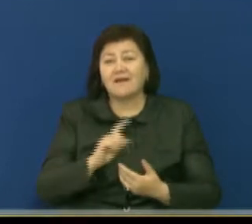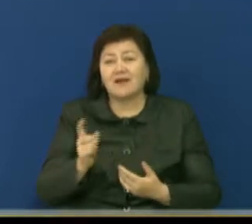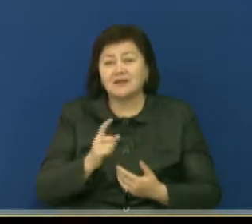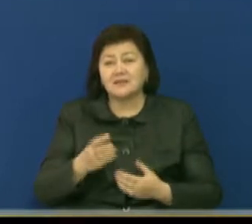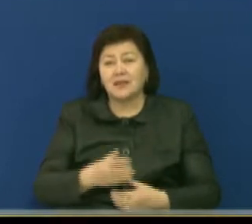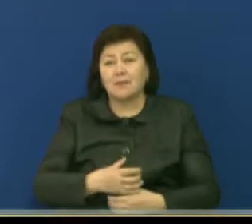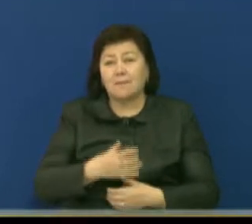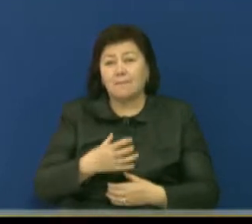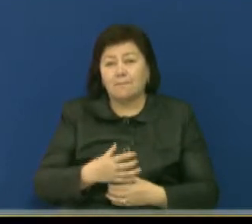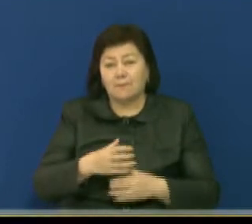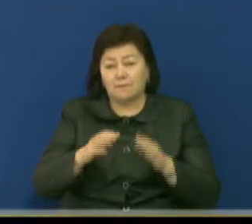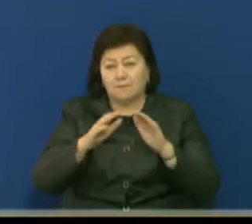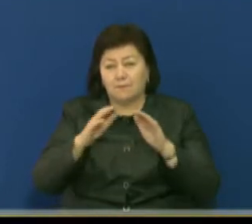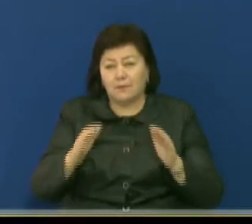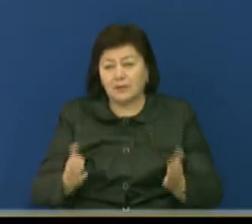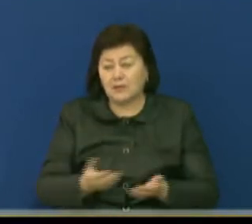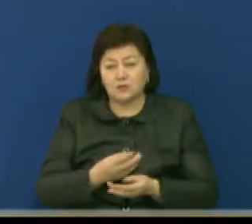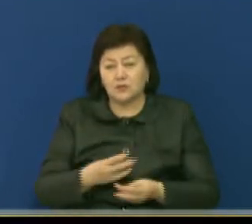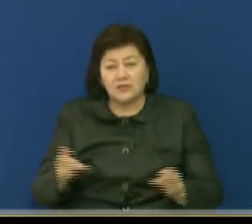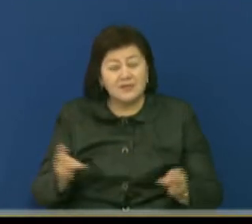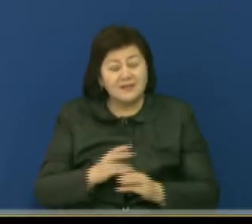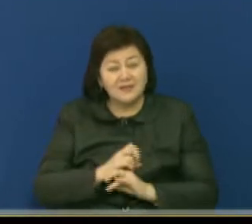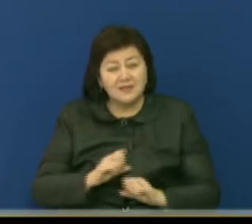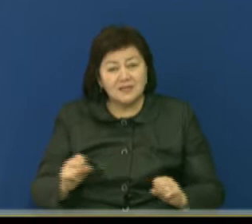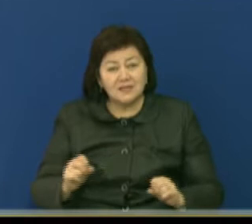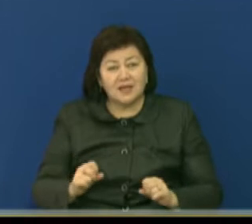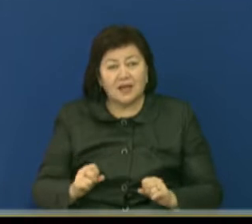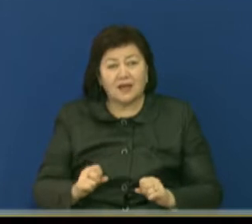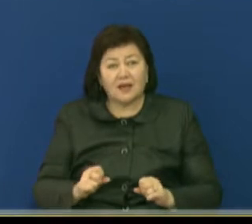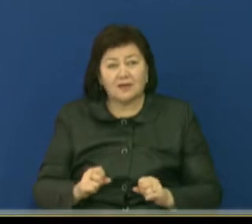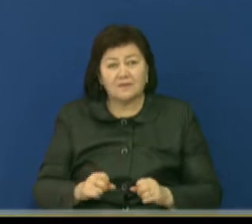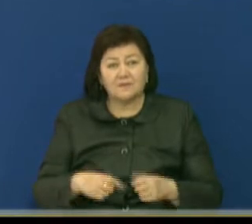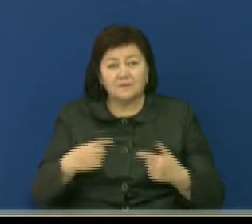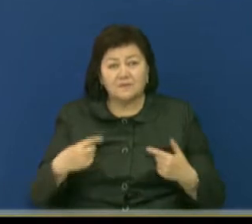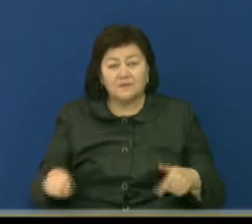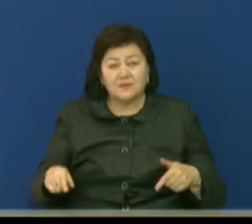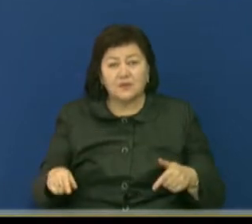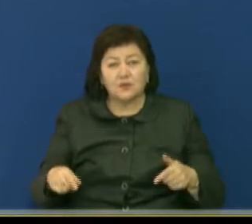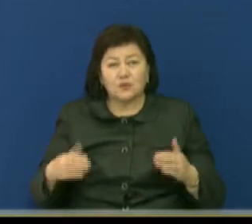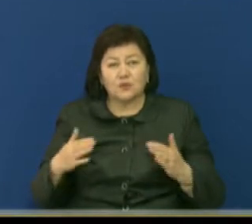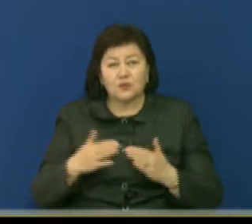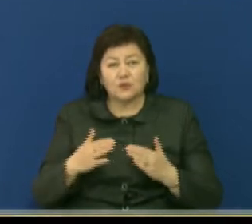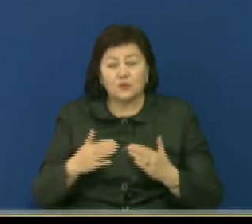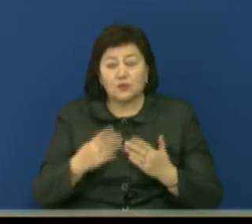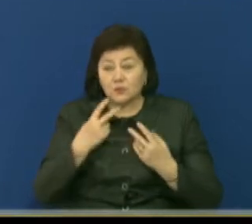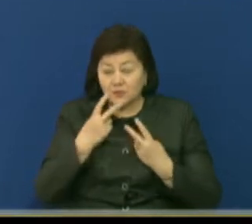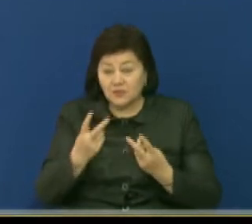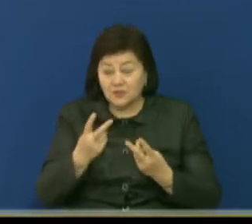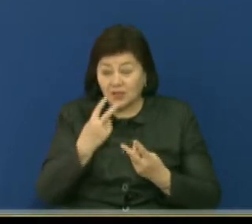вами жильцов, которые не должны были держать эти газовые баллоны. Другой дом, но у меня на